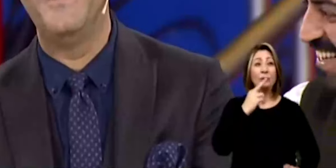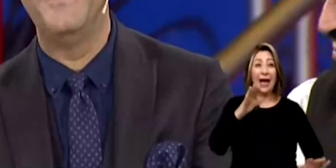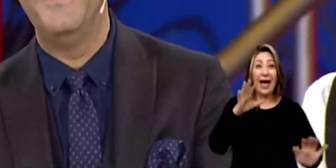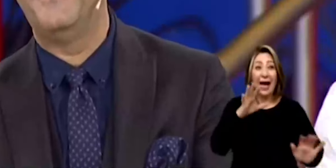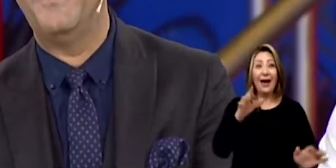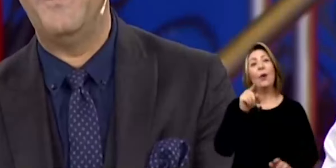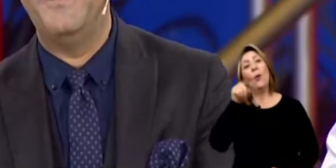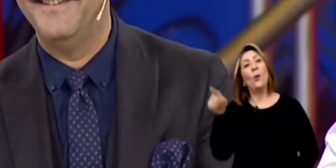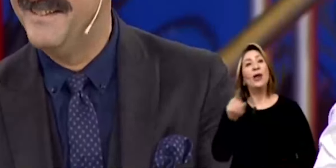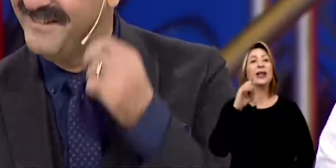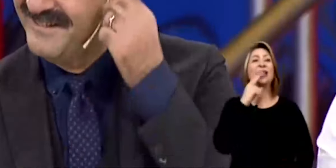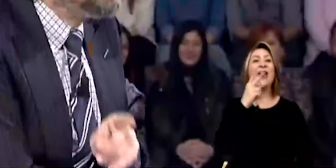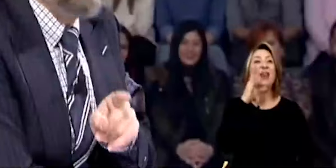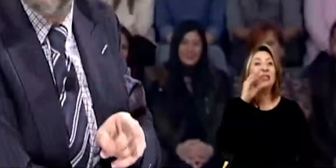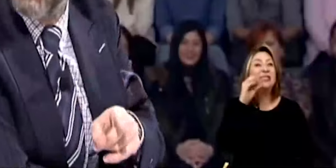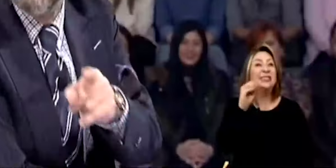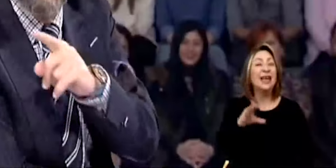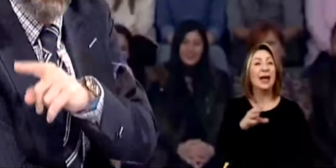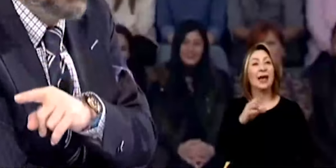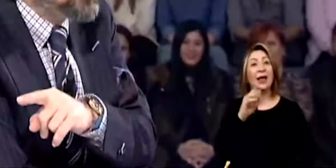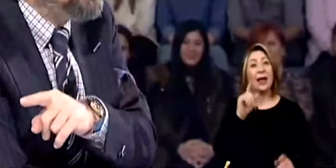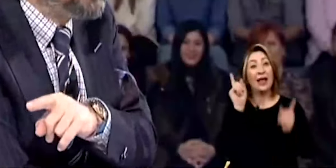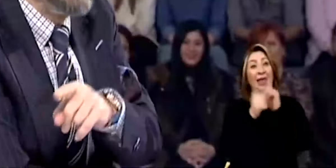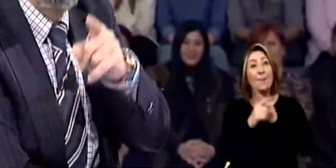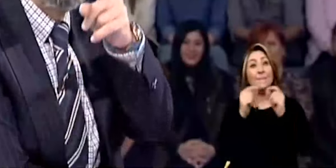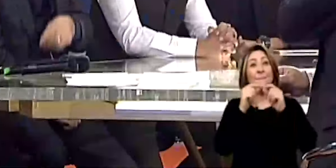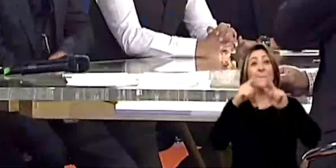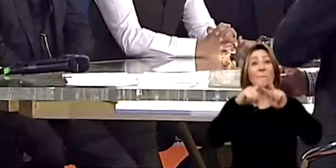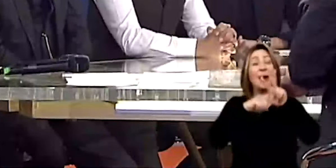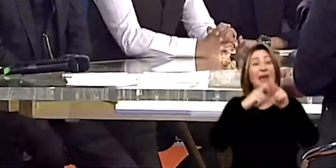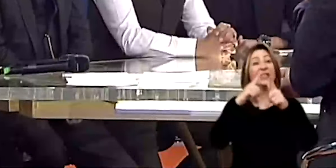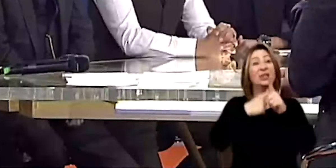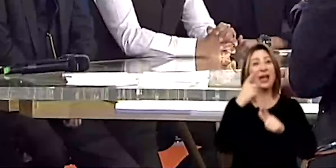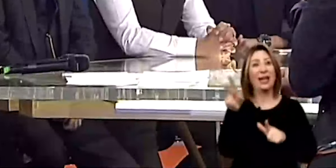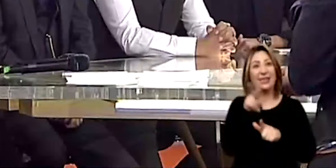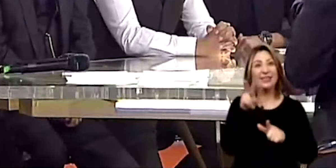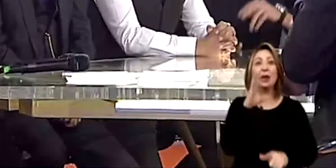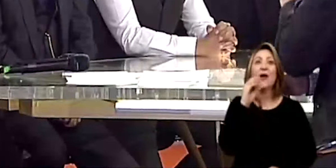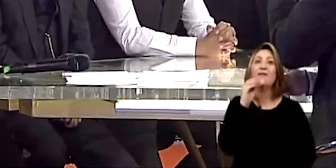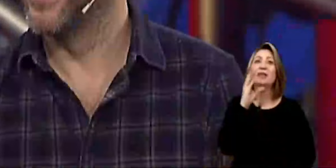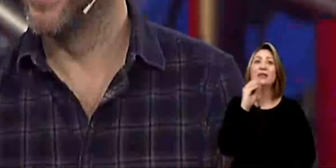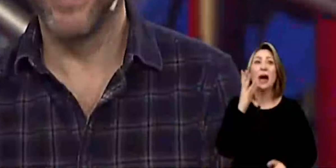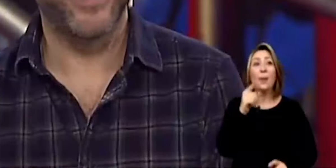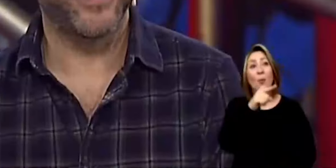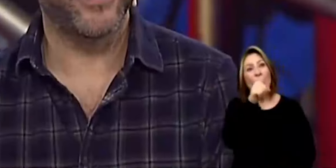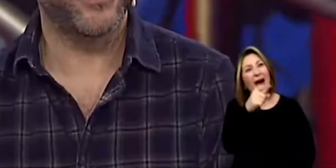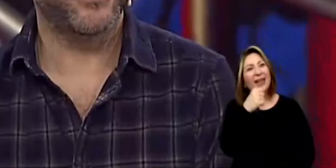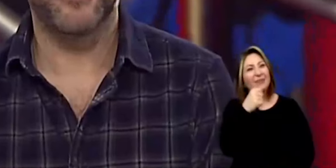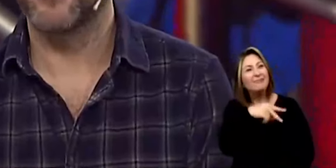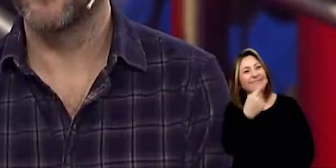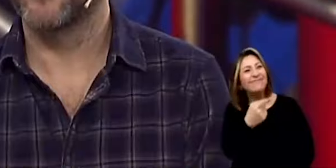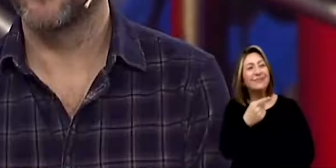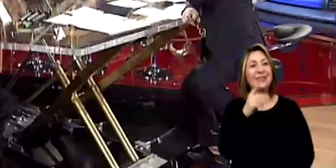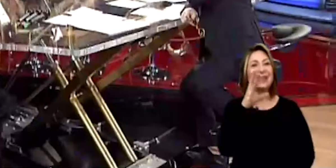Güzel. Ama bildiğimiz geveze değil. Geveze yerine Bay J var, bir de bu Kemal var. Evet, fakat bu yanınızdaki adam